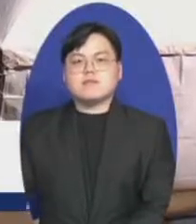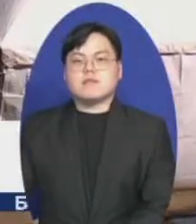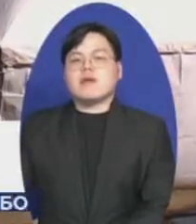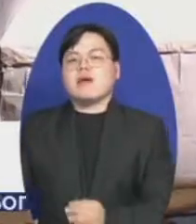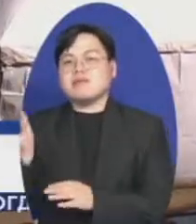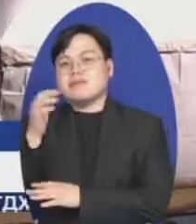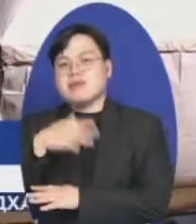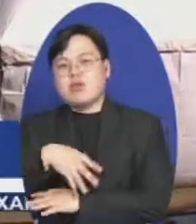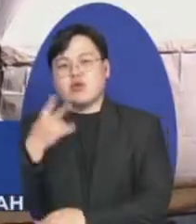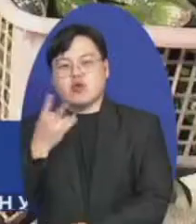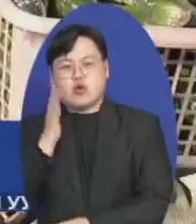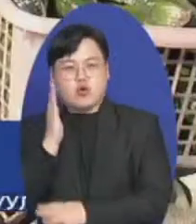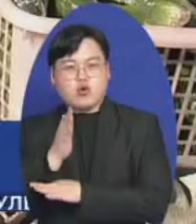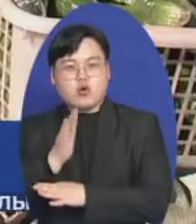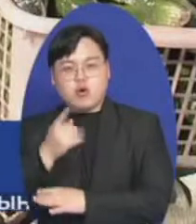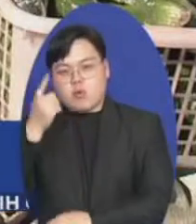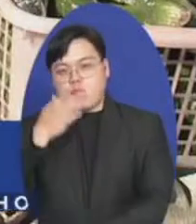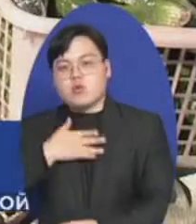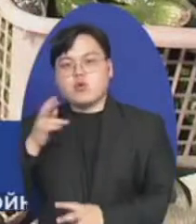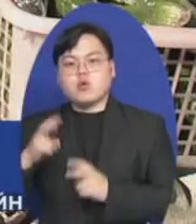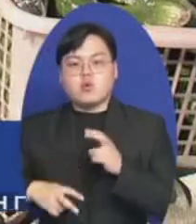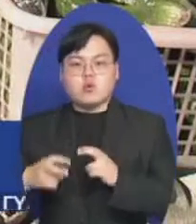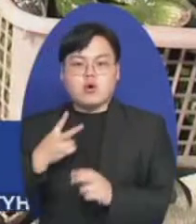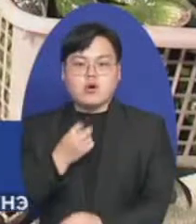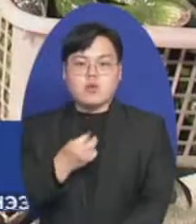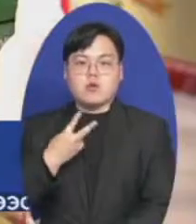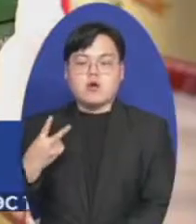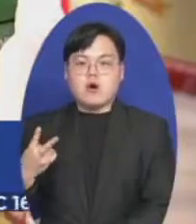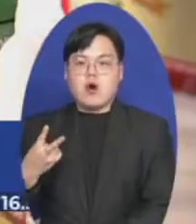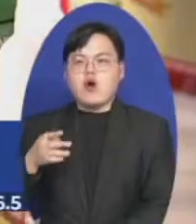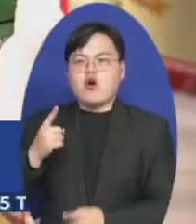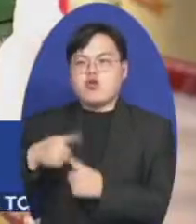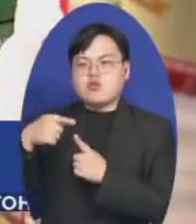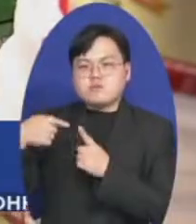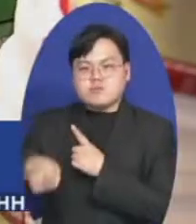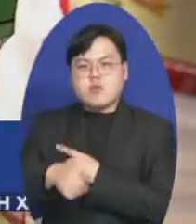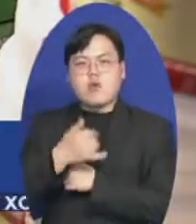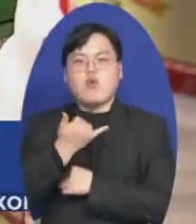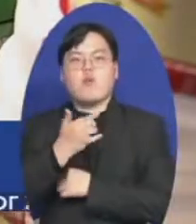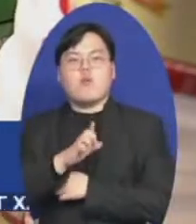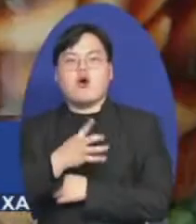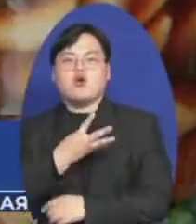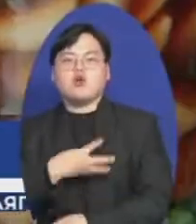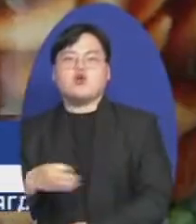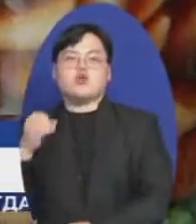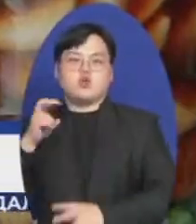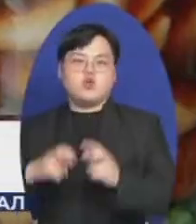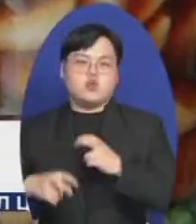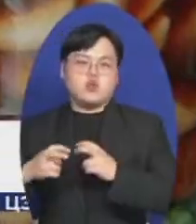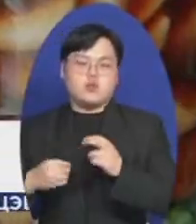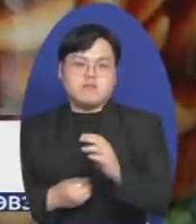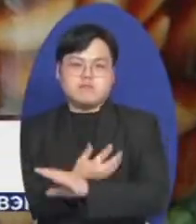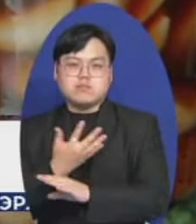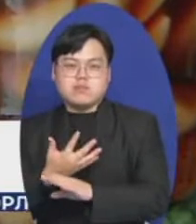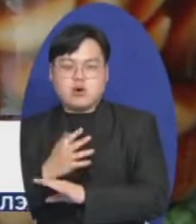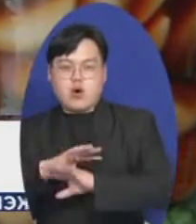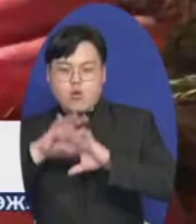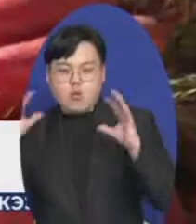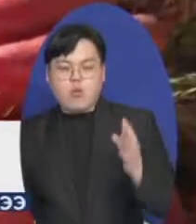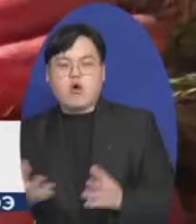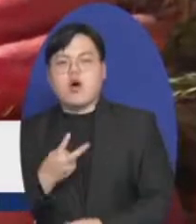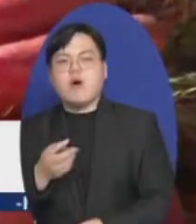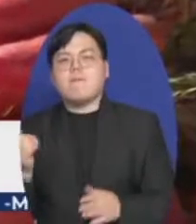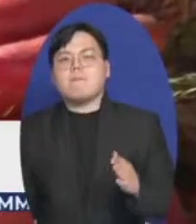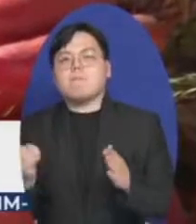Намрын ногоон өдрүүд үндэсний үйлдвэрлэл 2022 нэгдсэн үйл ажиллагаанд нийслэл хөдөө орон нутгаас 400 гаруй үйлдвэрлэгч тариаланч нийт